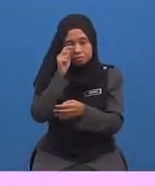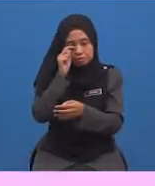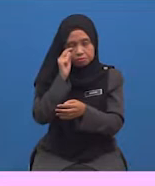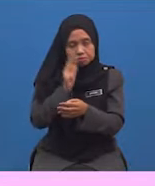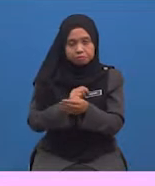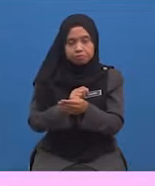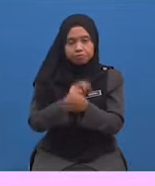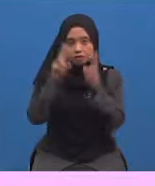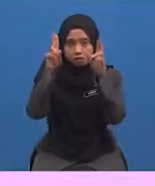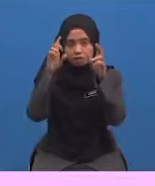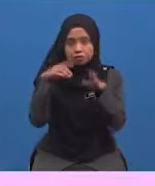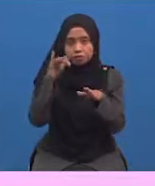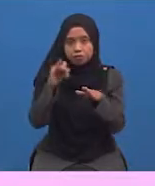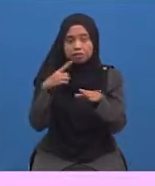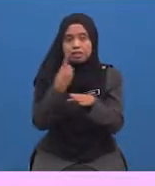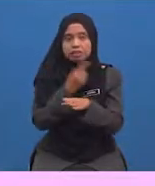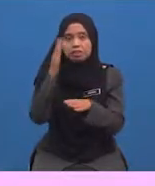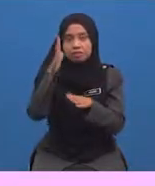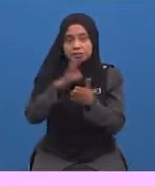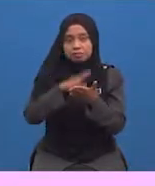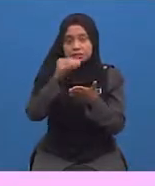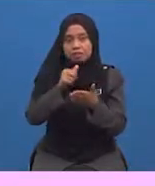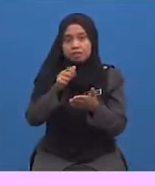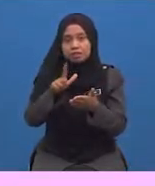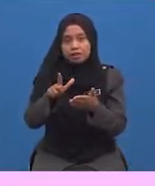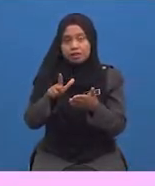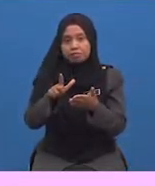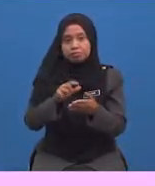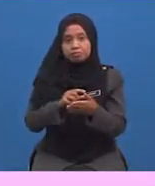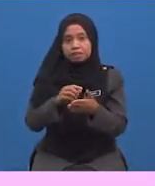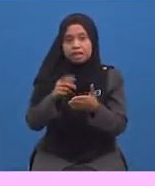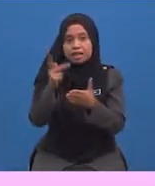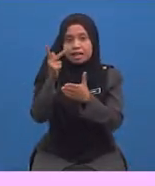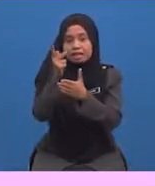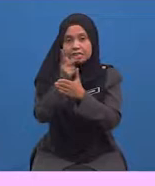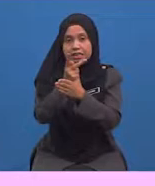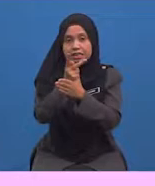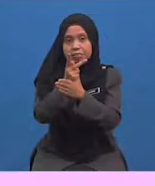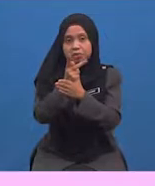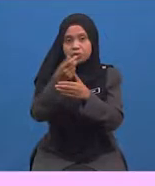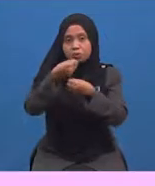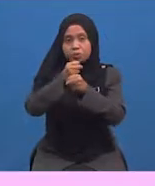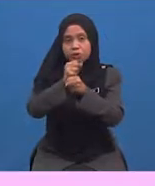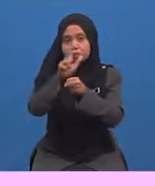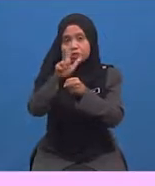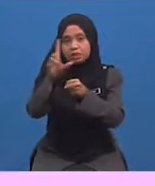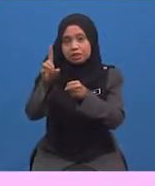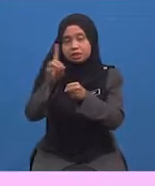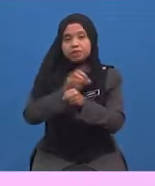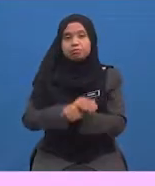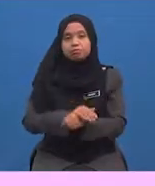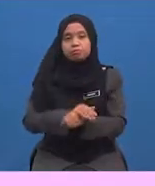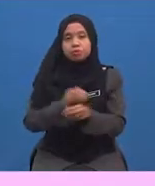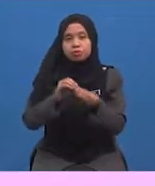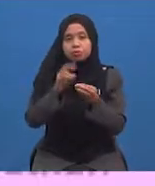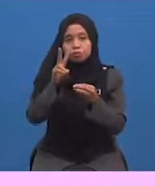Subtopik yang kita akan pelajari ialah yang pertama, isi padu bentuk 3 dimensi. Dan